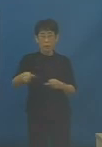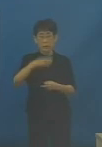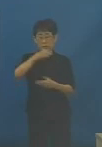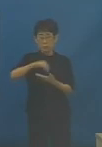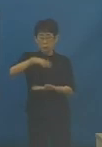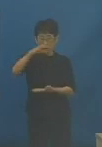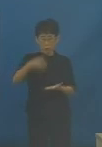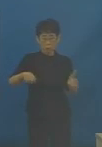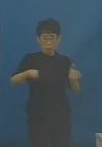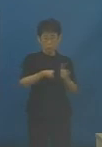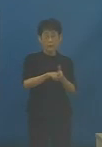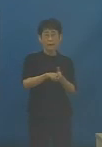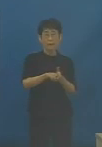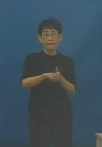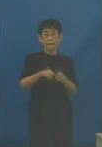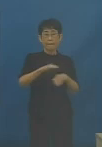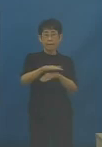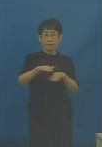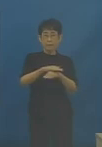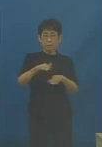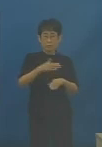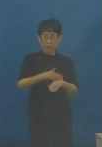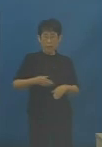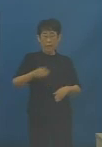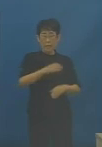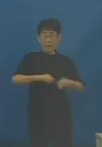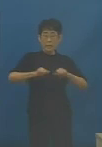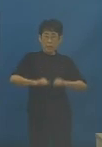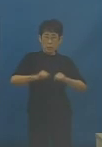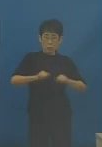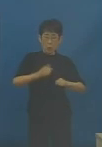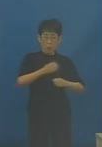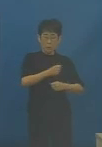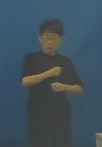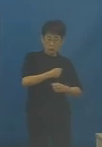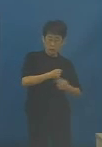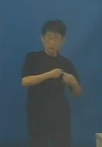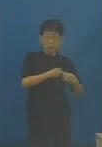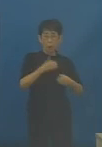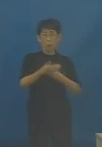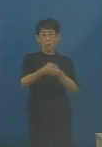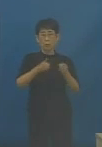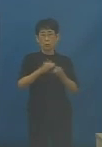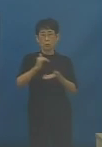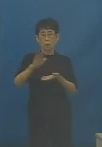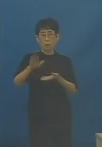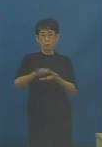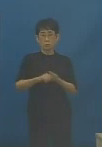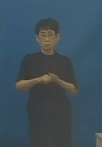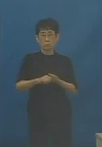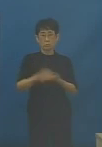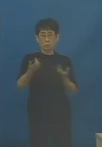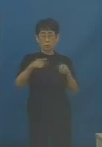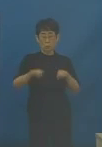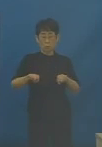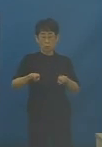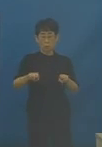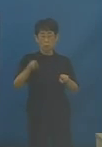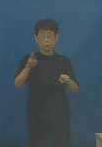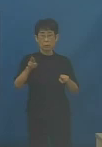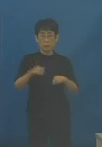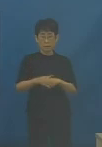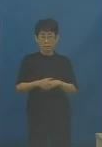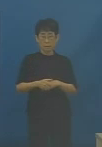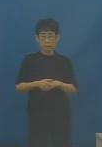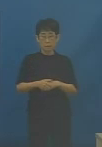めまして、大切な健康や命を守るということもありますし、それと両立を図りながら、ただい